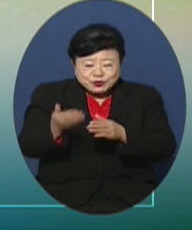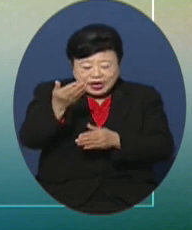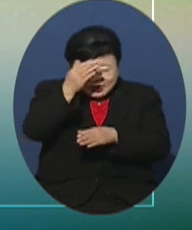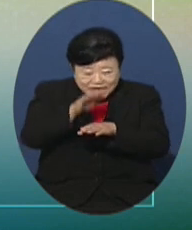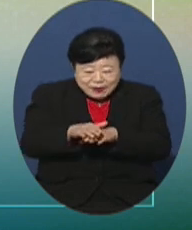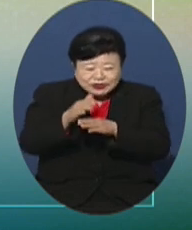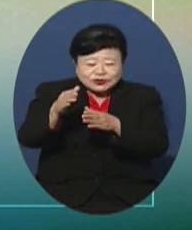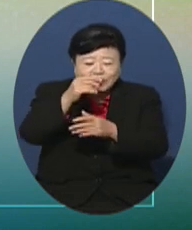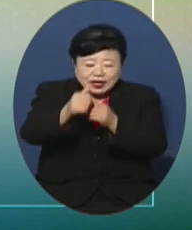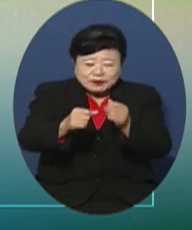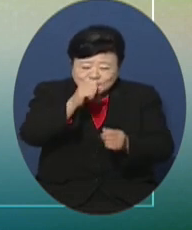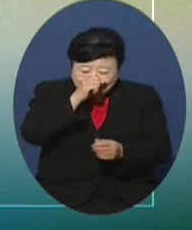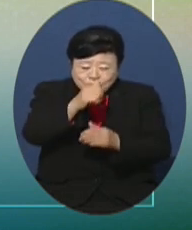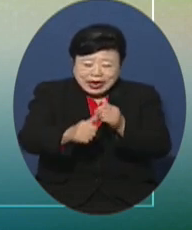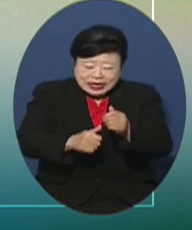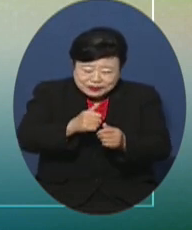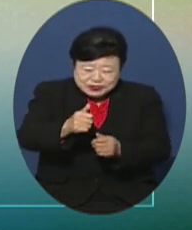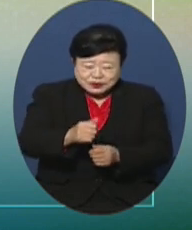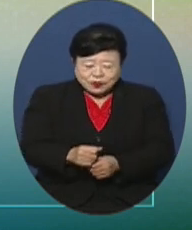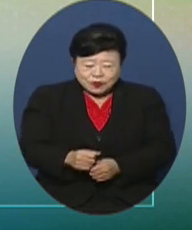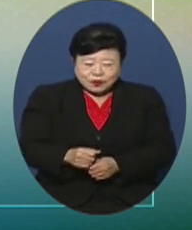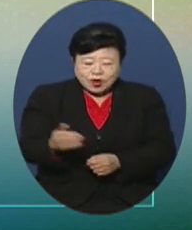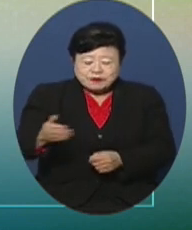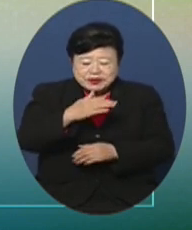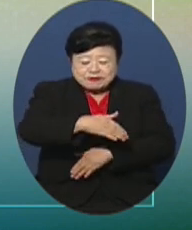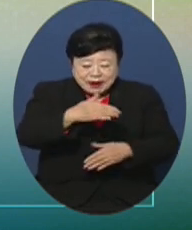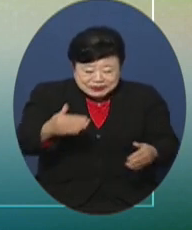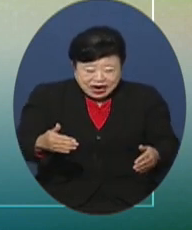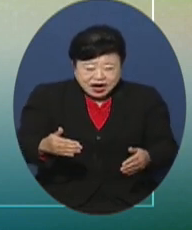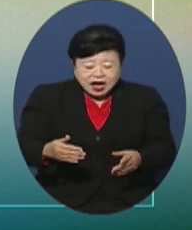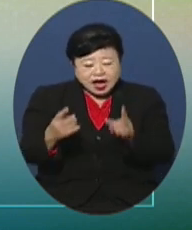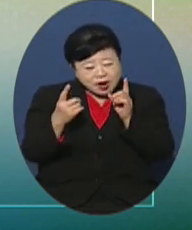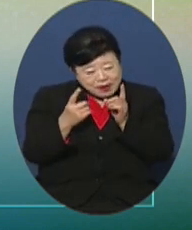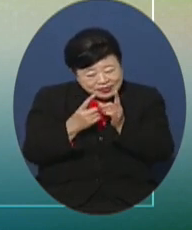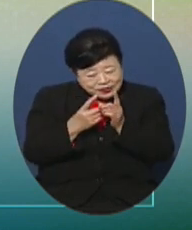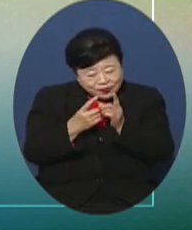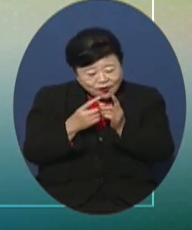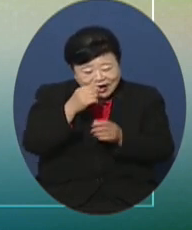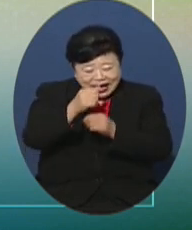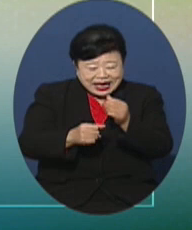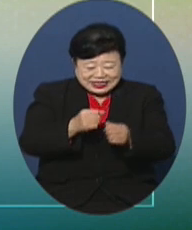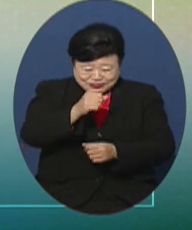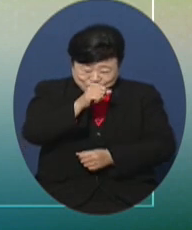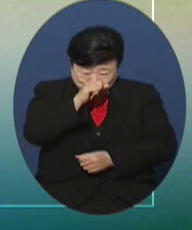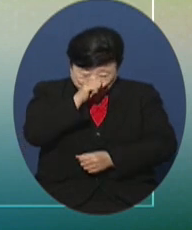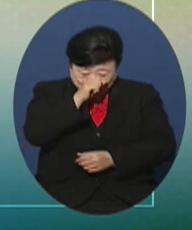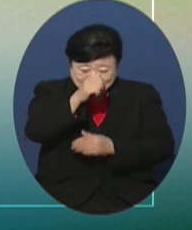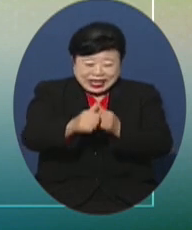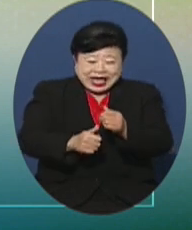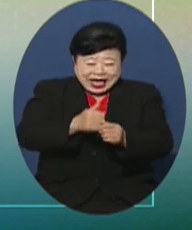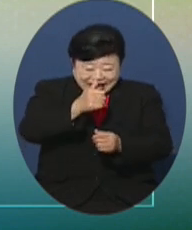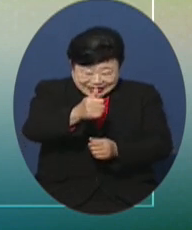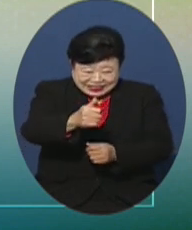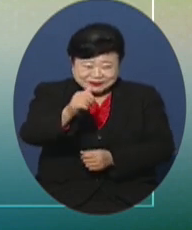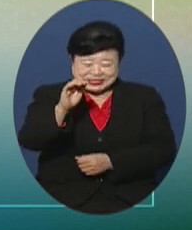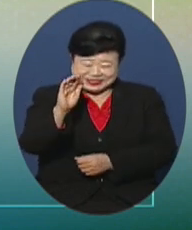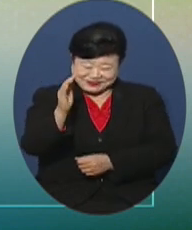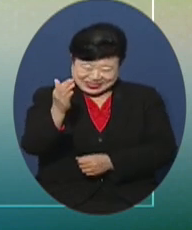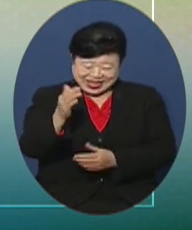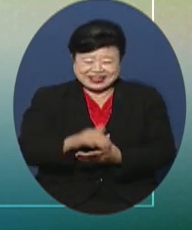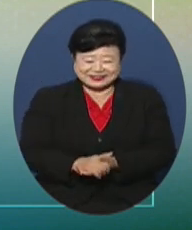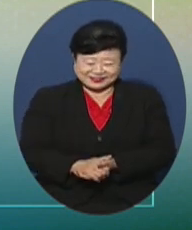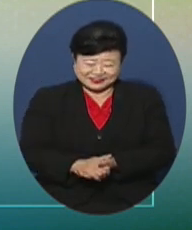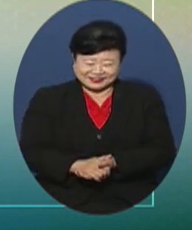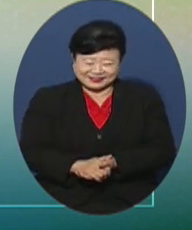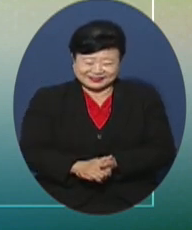예배를 들어도 하나님은 좋으신 하나님이시라고 빈 밥상을 받나도 하나님은 더